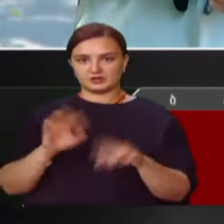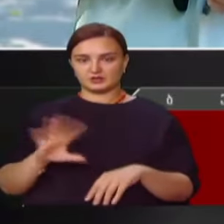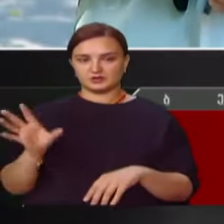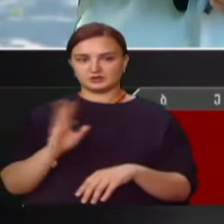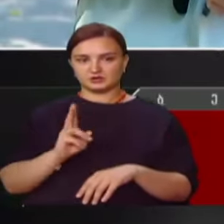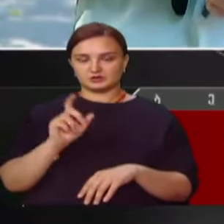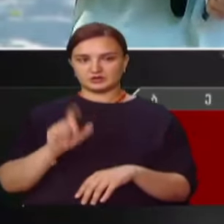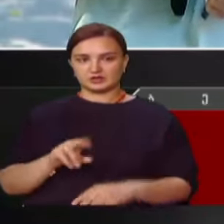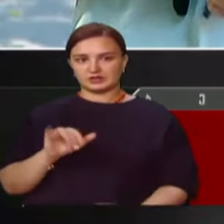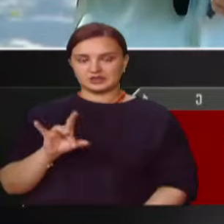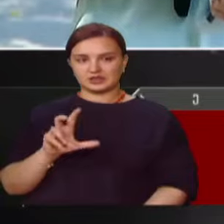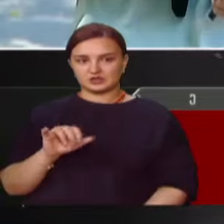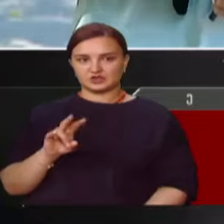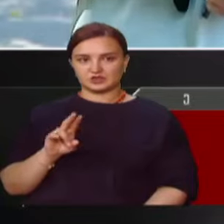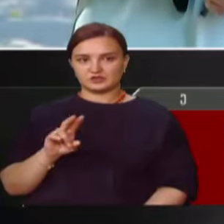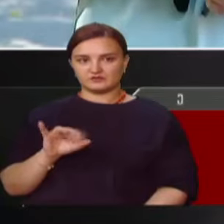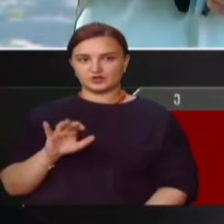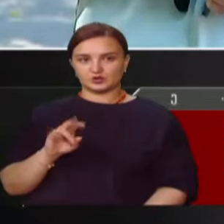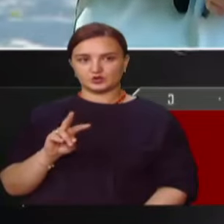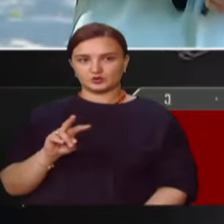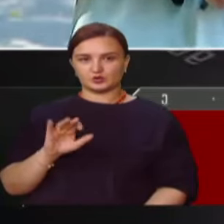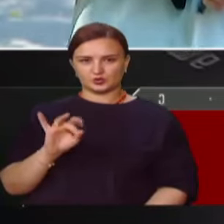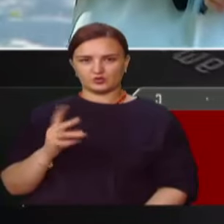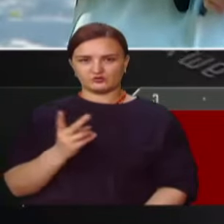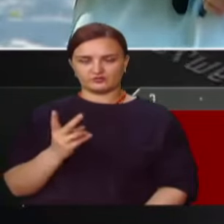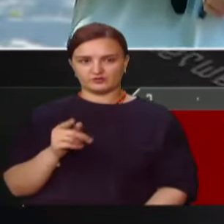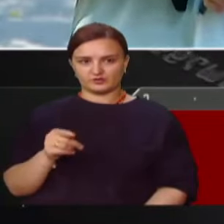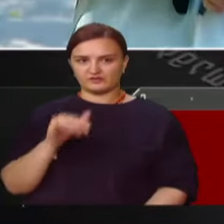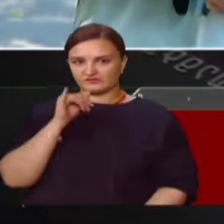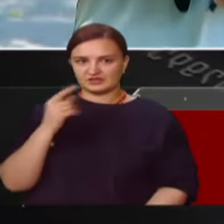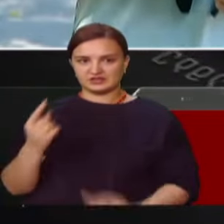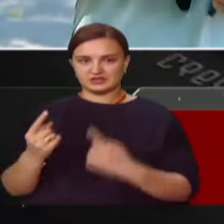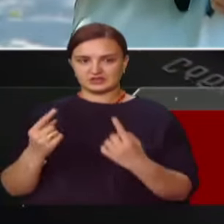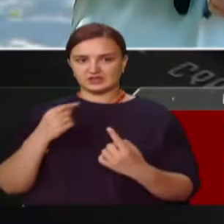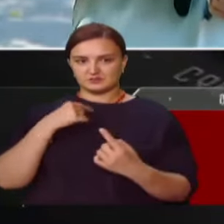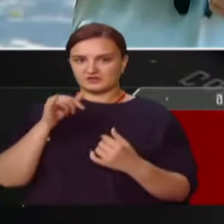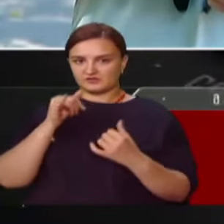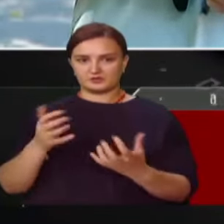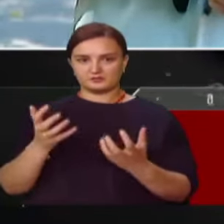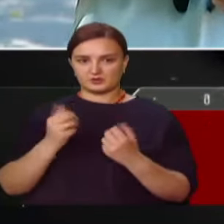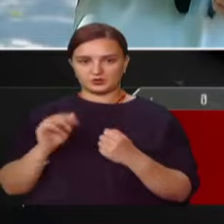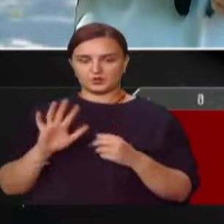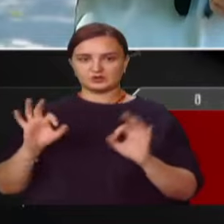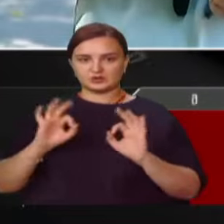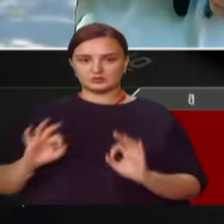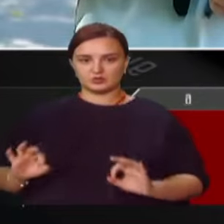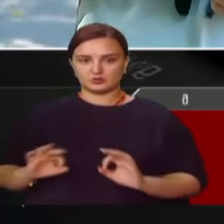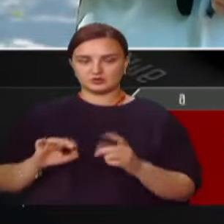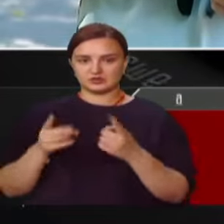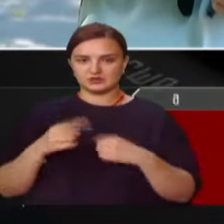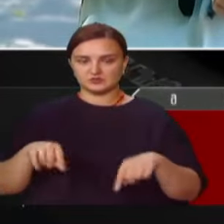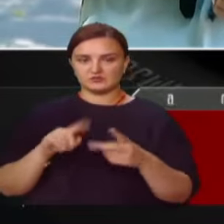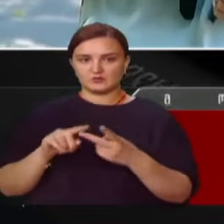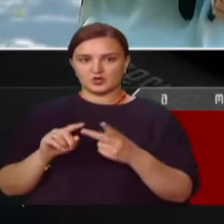kandidatebma Darijan Butskhrikidzem da Viktor Akhalbedashvilma vertserti khma ver miigo საპროკურორო საბჭოში